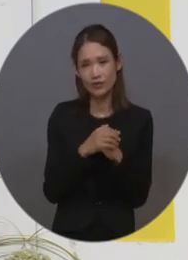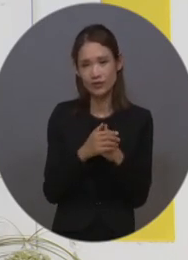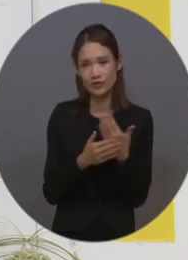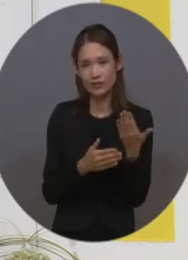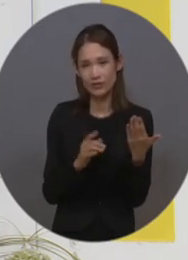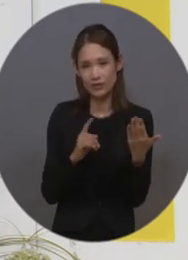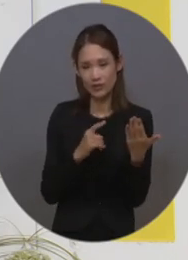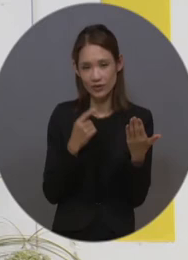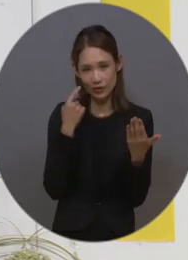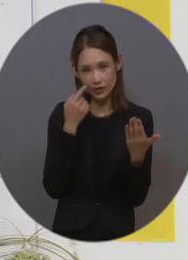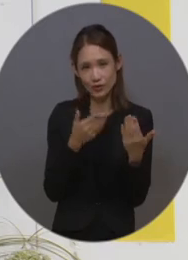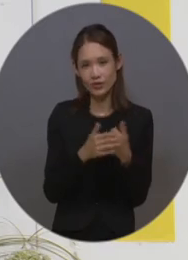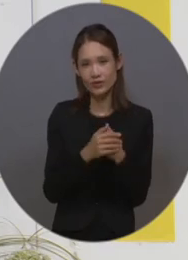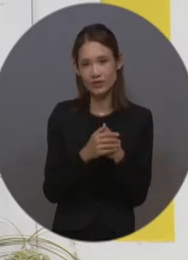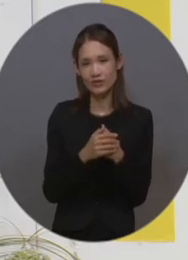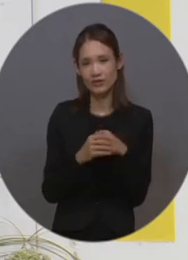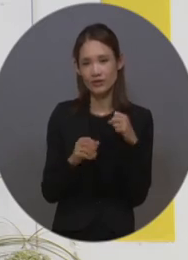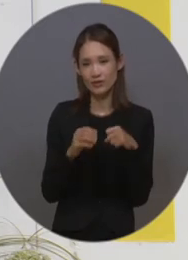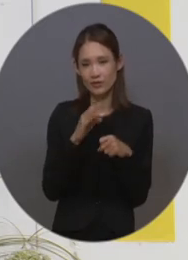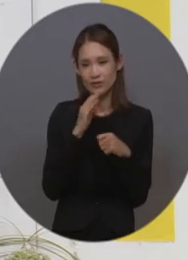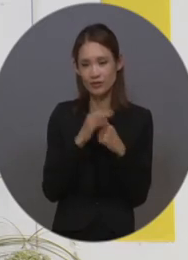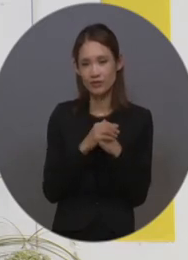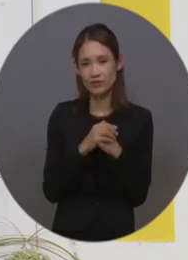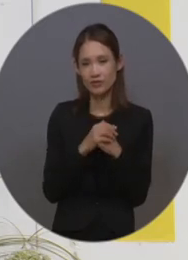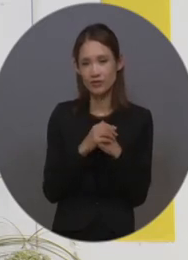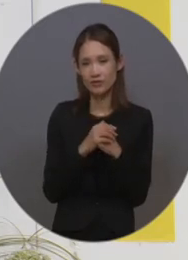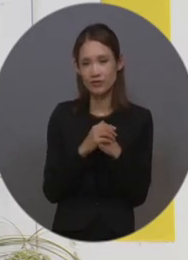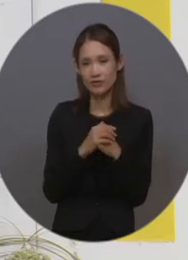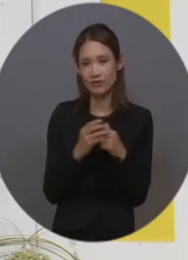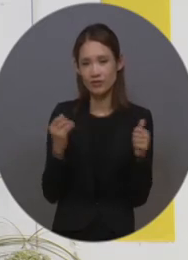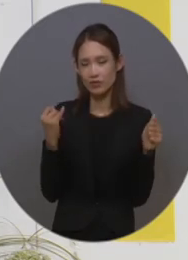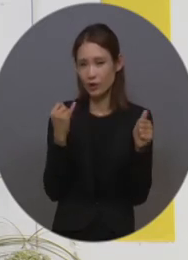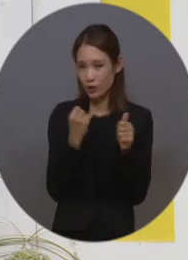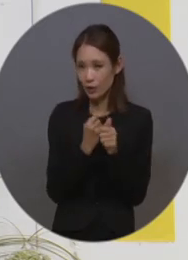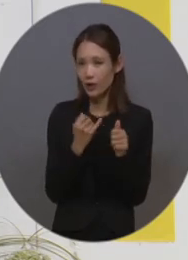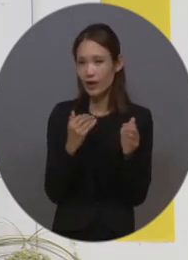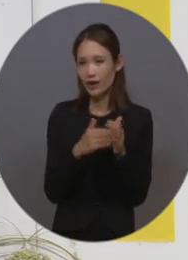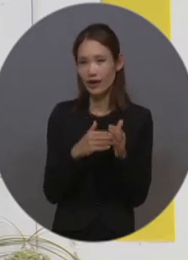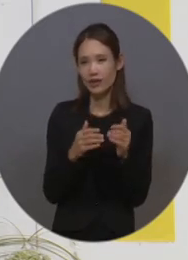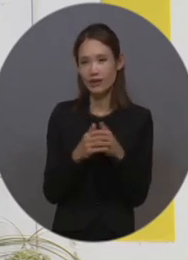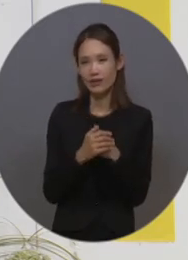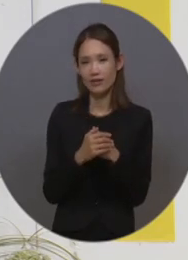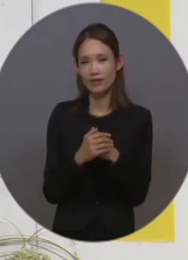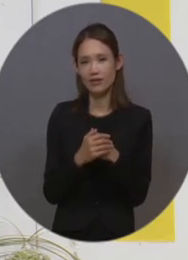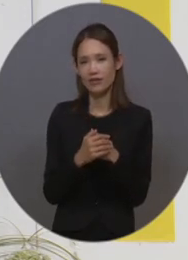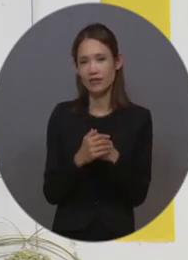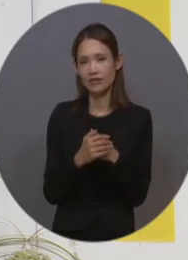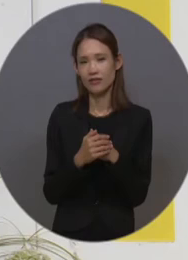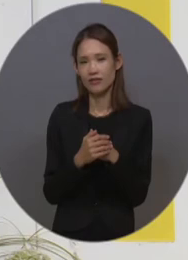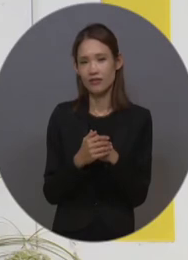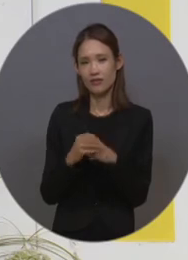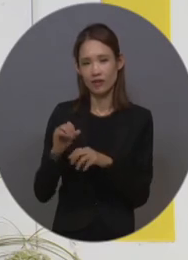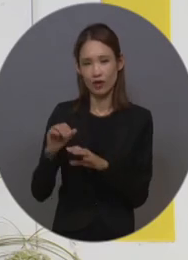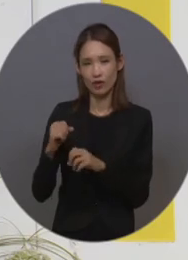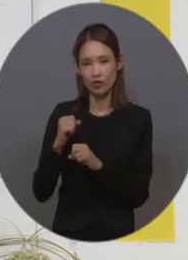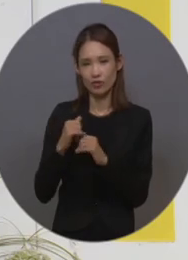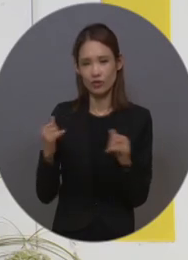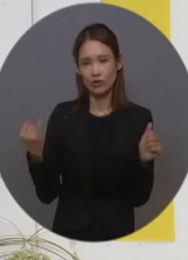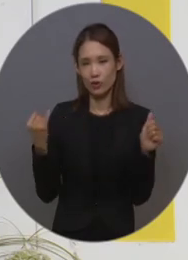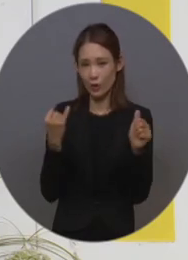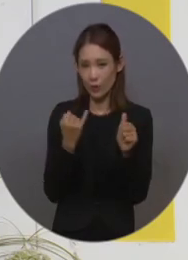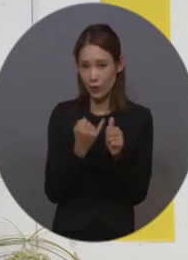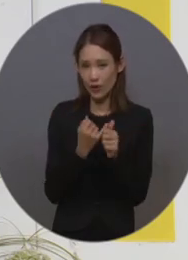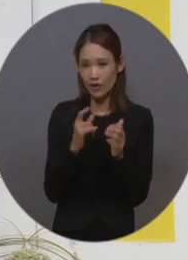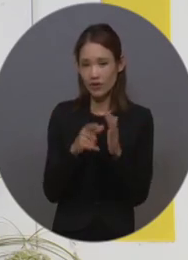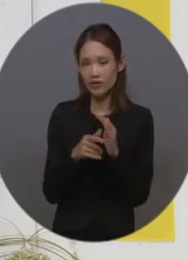어떠냐. 우리 네. 집사람도 뭐 그렇다 해서 이제 네. 했는데 현역 군인 장교가 결혼을 하면 네.